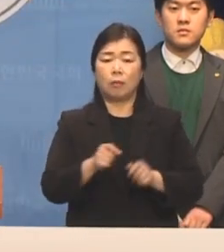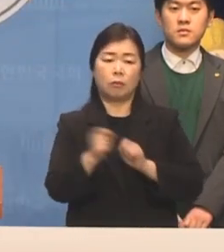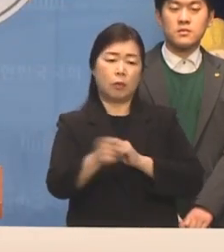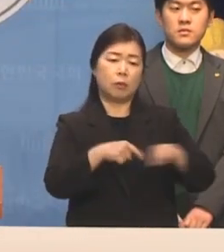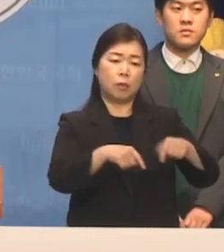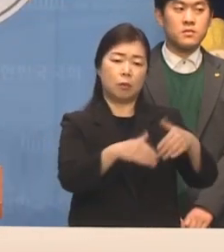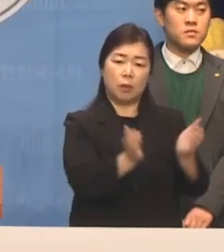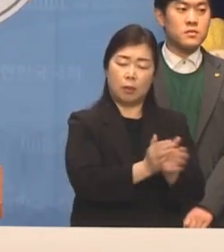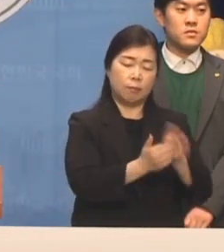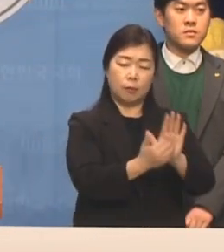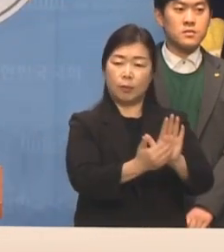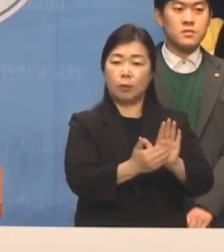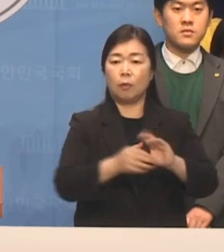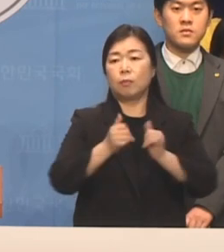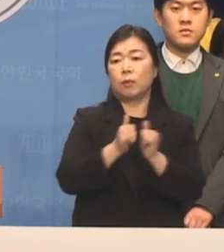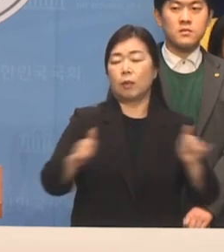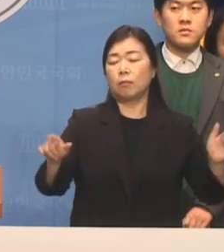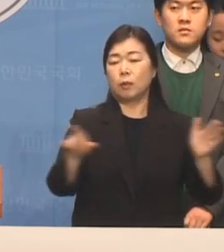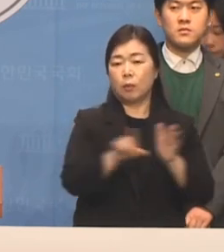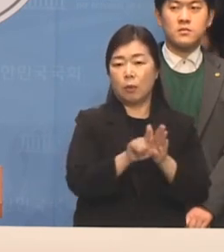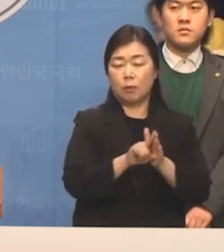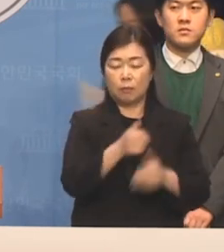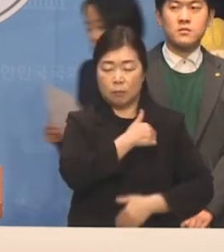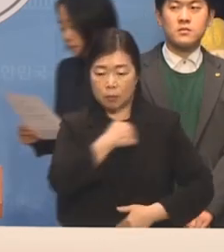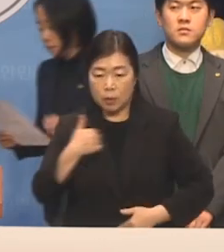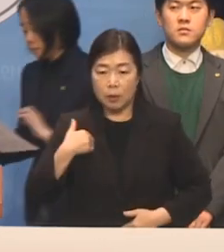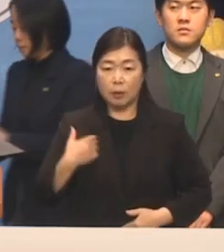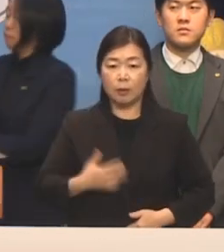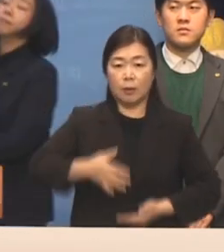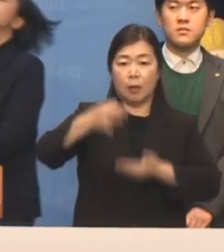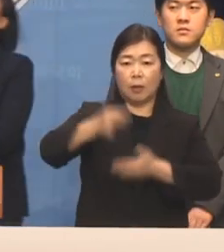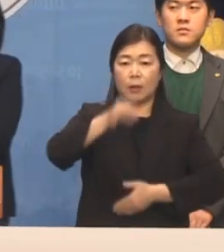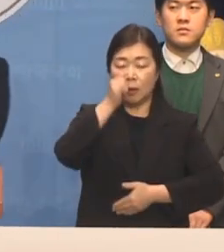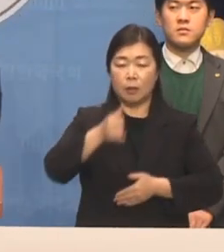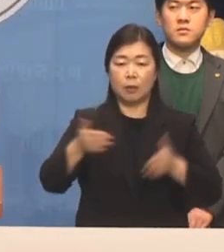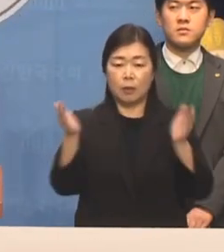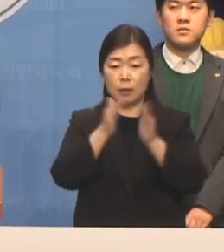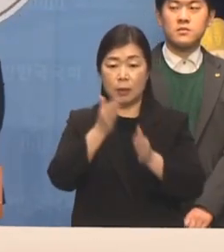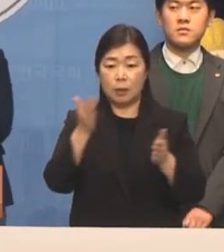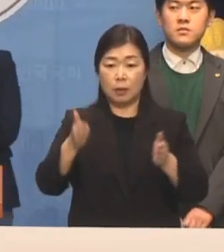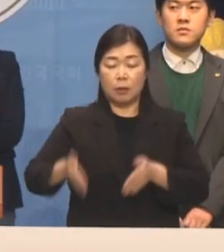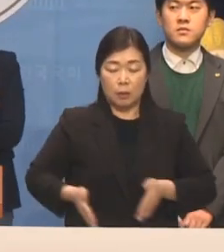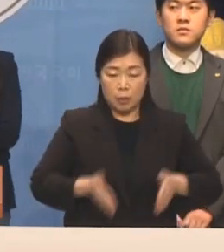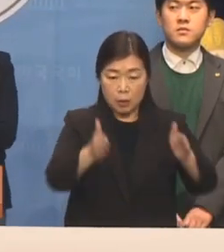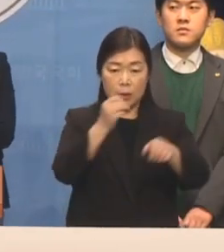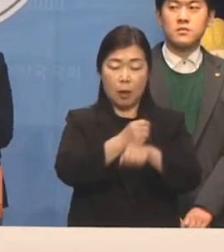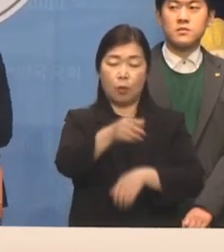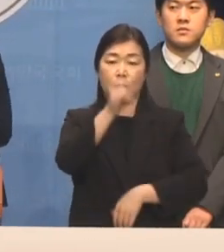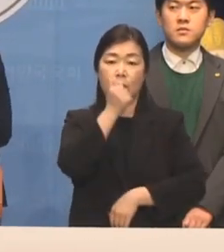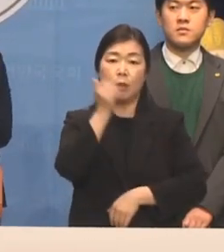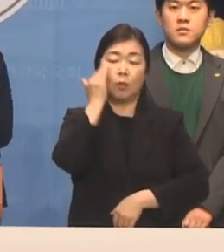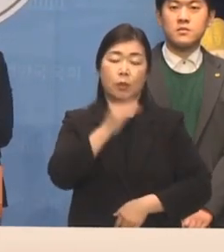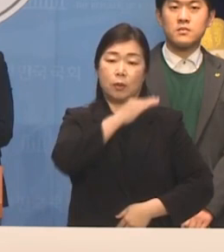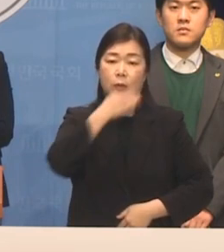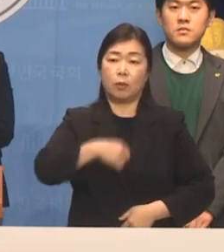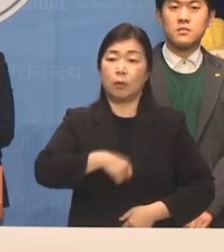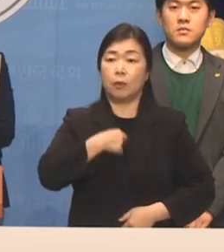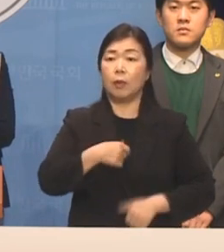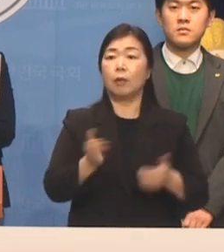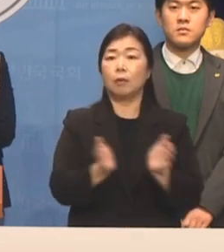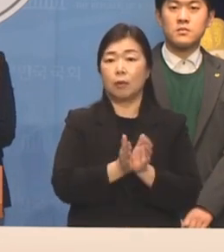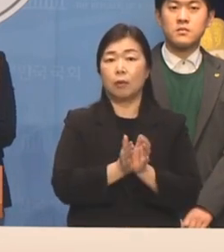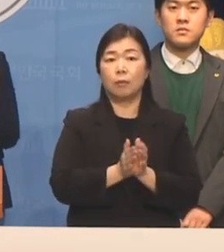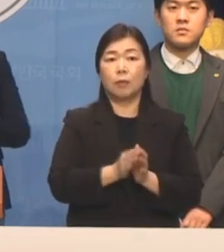거부하고 오직 국민만을 믿고 당당히 가치 있는 길을 가고 있는 녹색정의당에서 함께